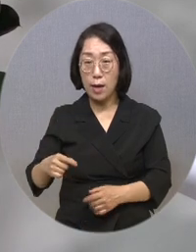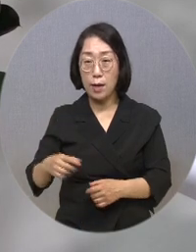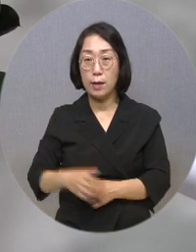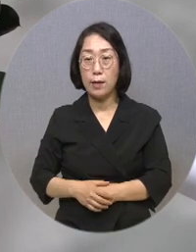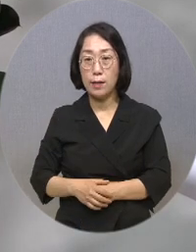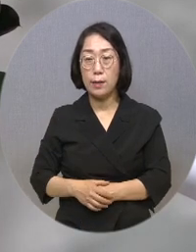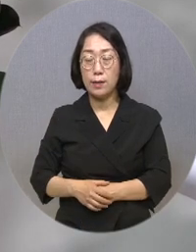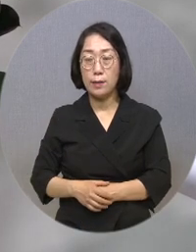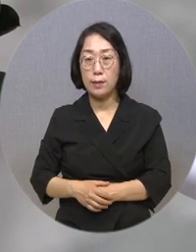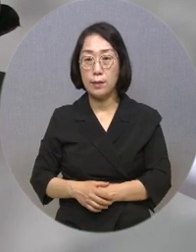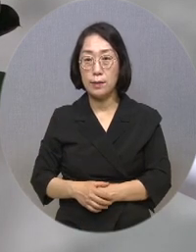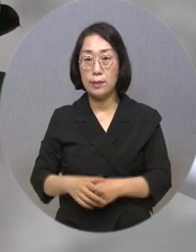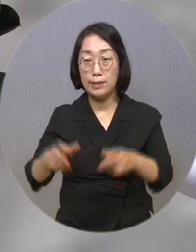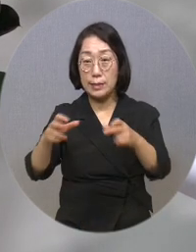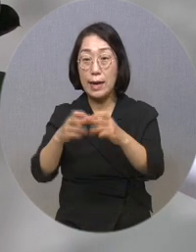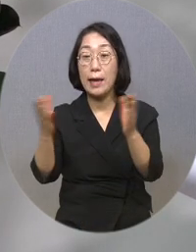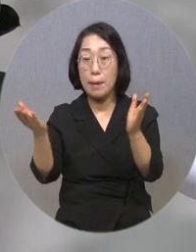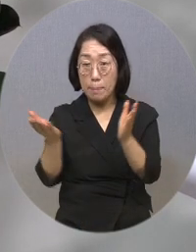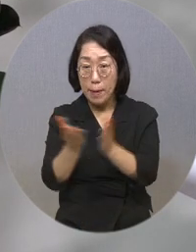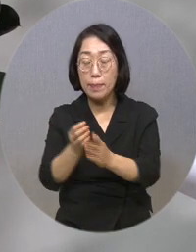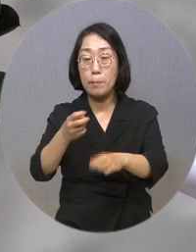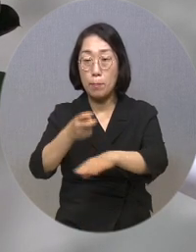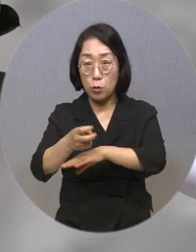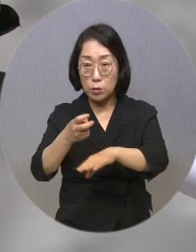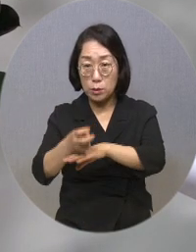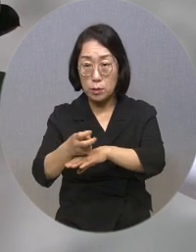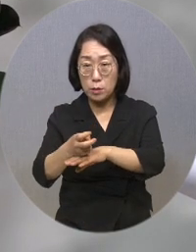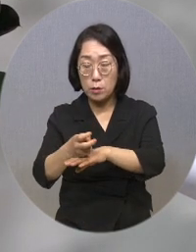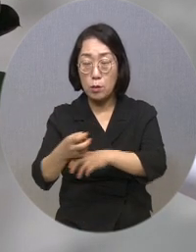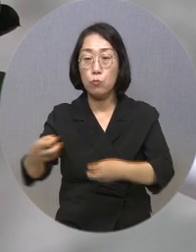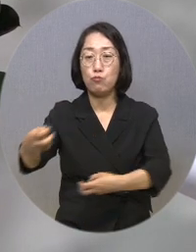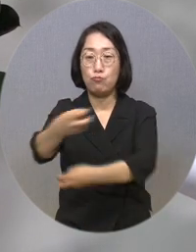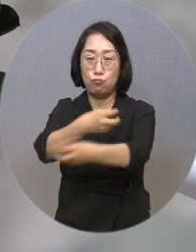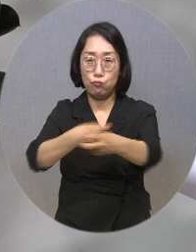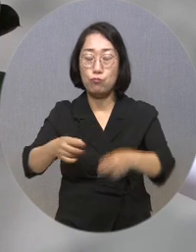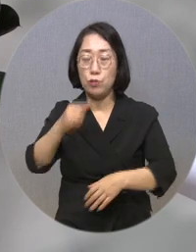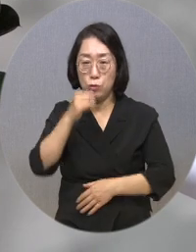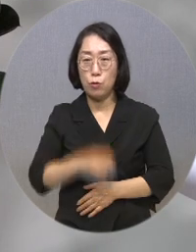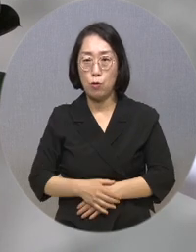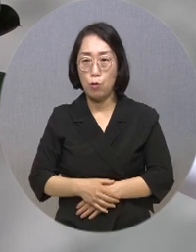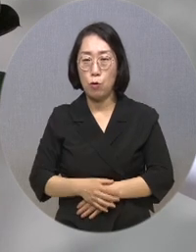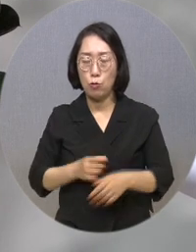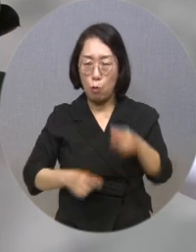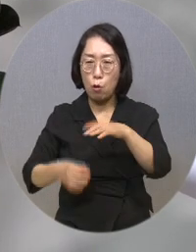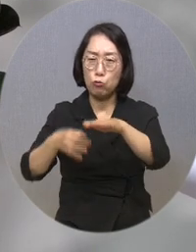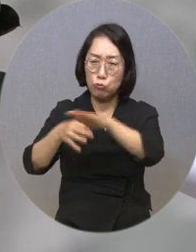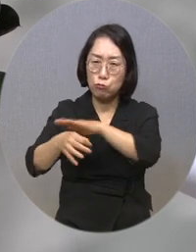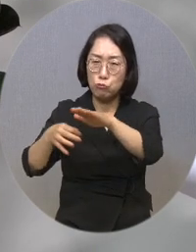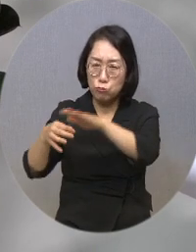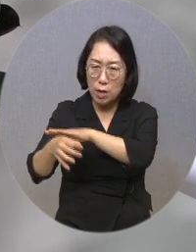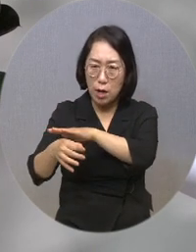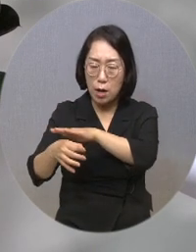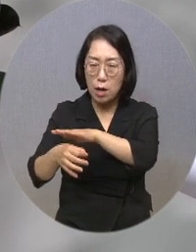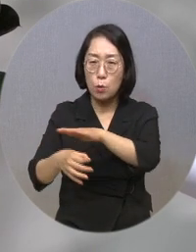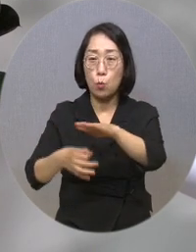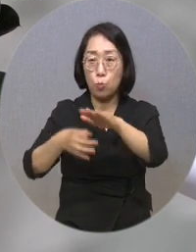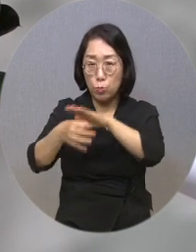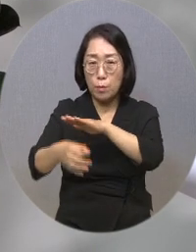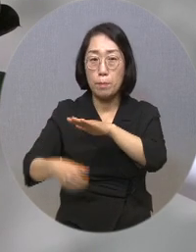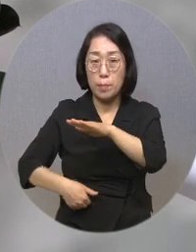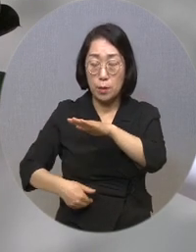더 확보하고 장애인 교통권 확보를 위해서는 투자를 해야 된다 지금도 생각하고 있는데 그냥 그게